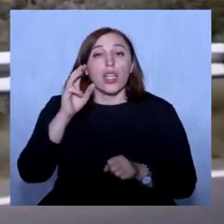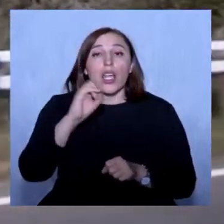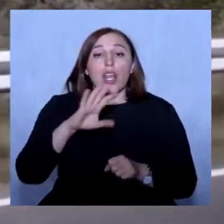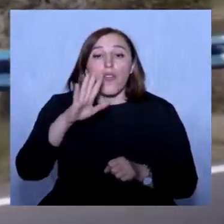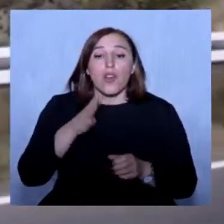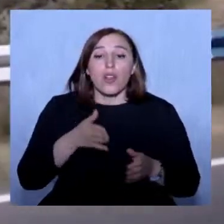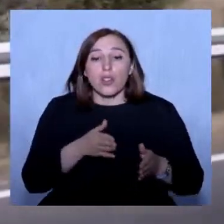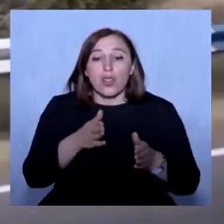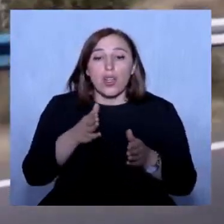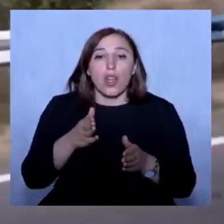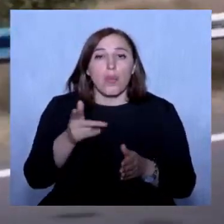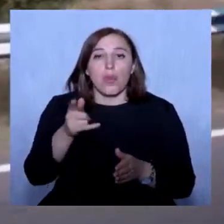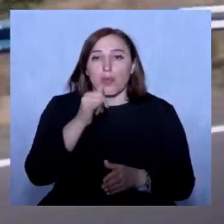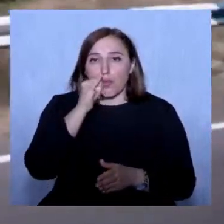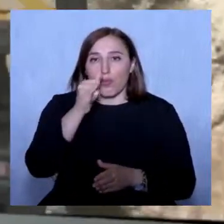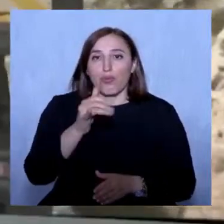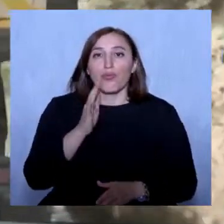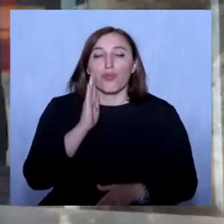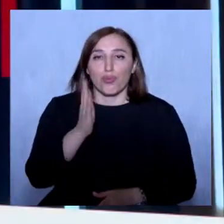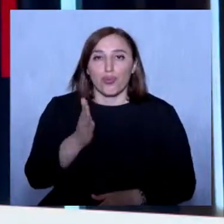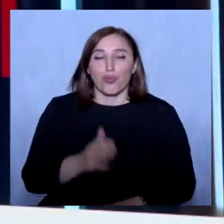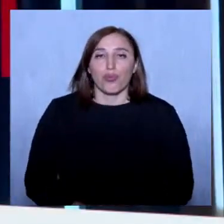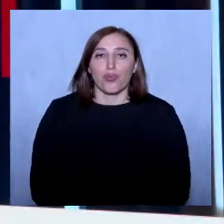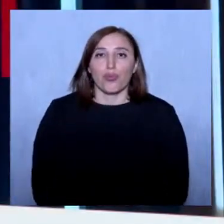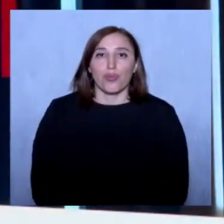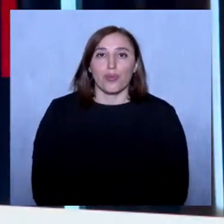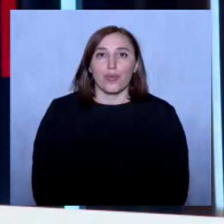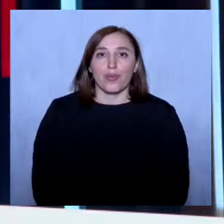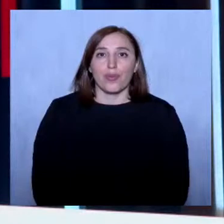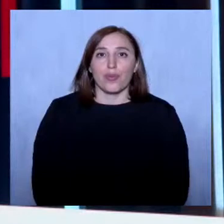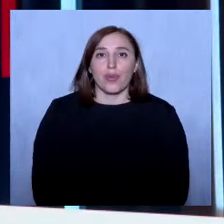հետ։